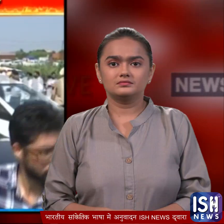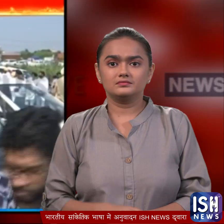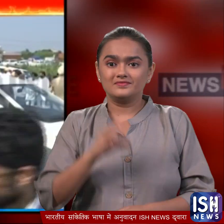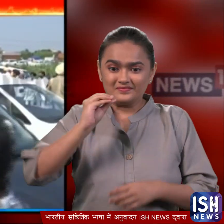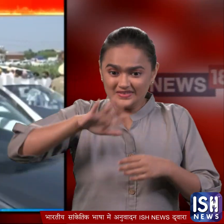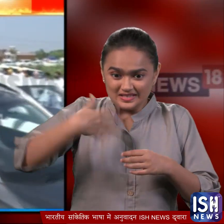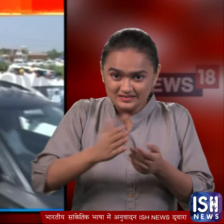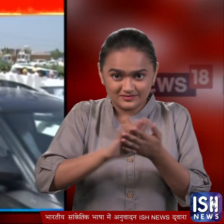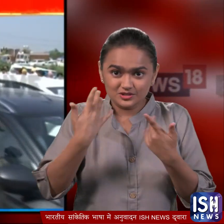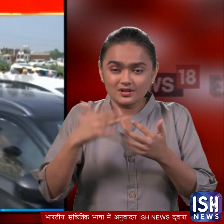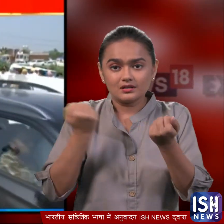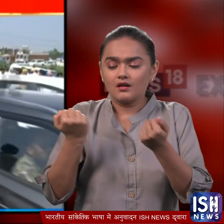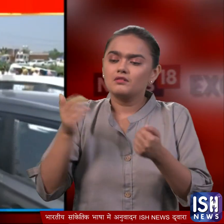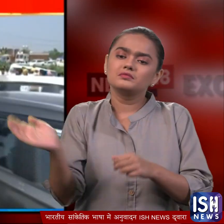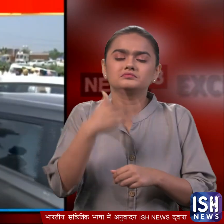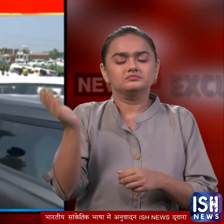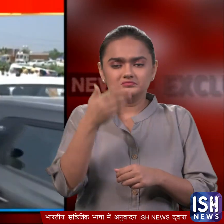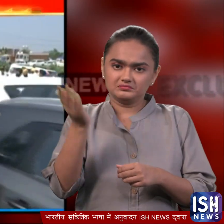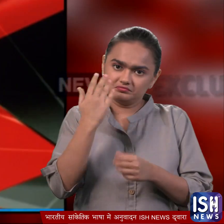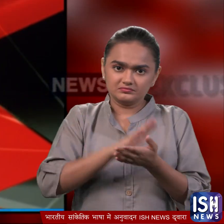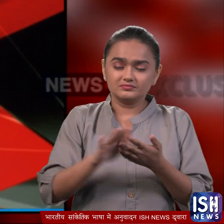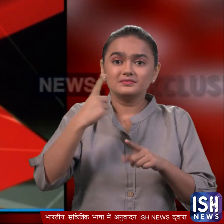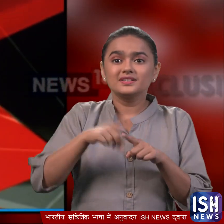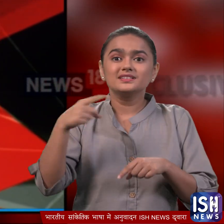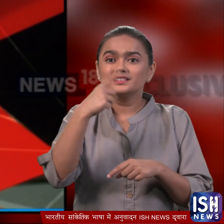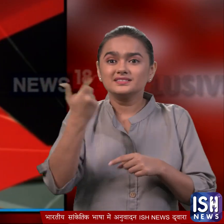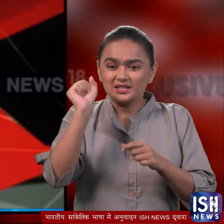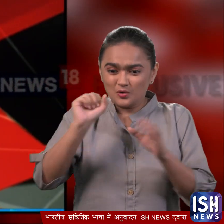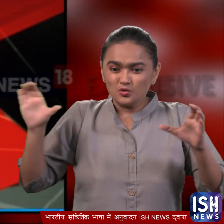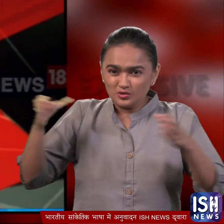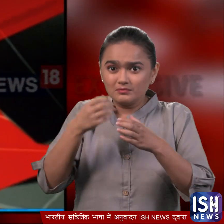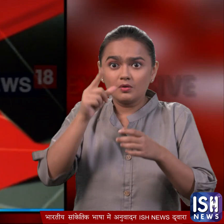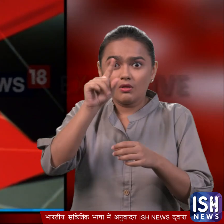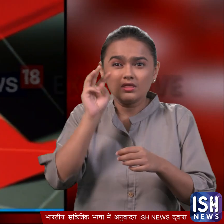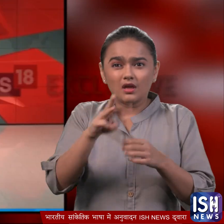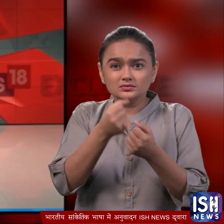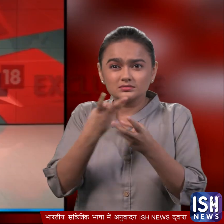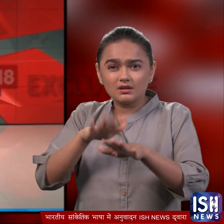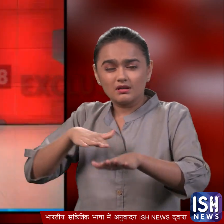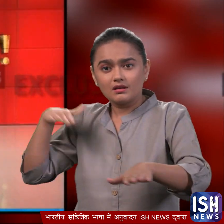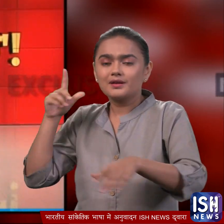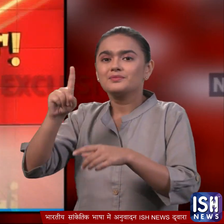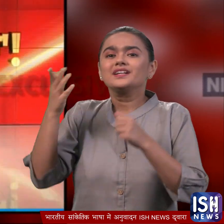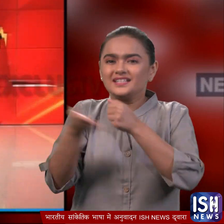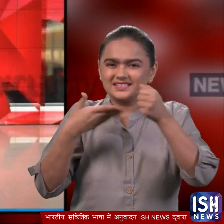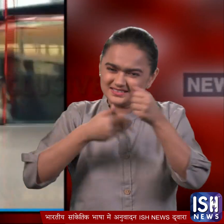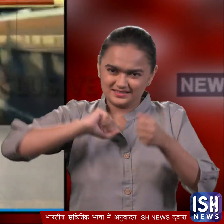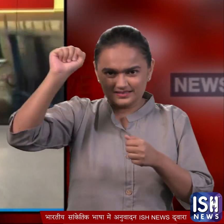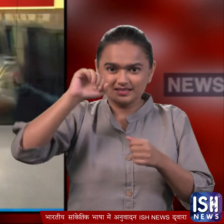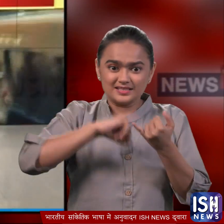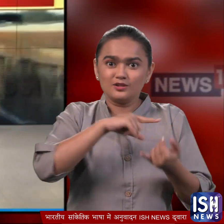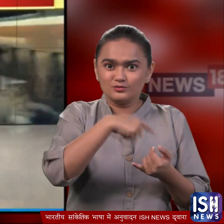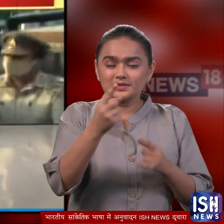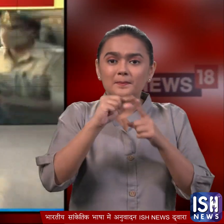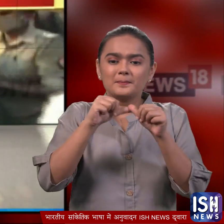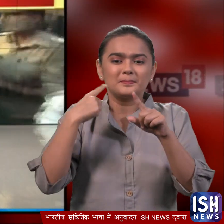है। जिसके बाद गाड़ियों का काफिला वहां से निकल पड़ा और कहा जा रहा है कि उनके काफिले में हजारों गाड़ियां शामिल थी। लेकिन किसानों की लड़ाई लड़ने की बात